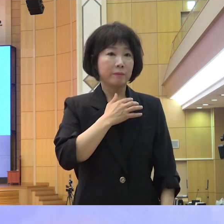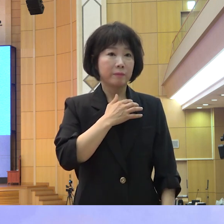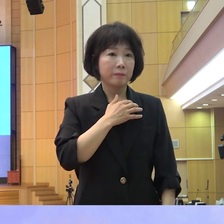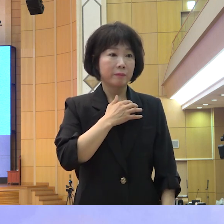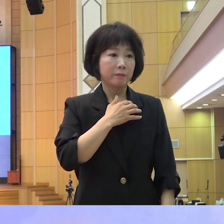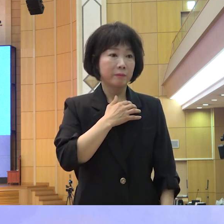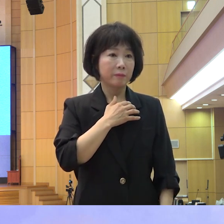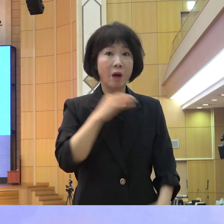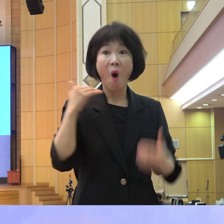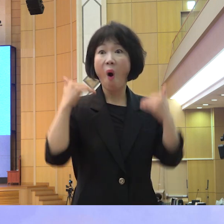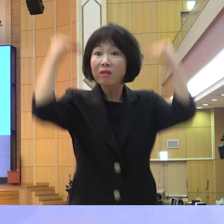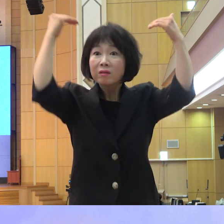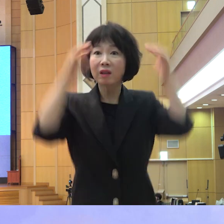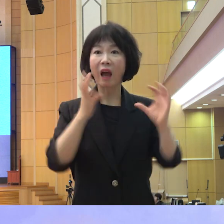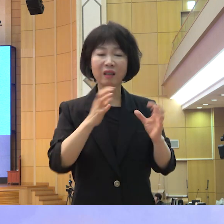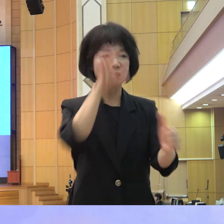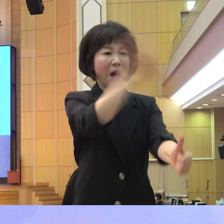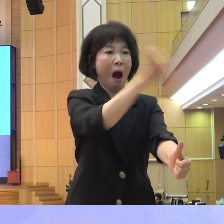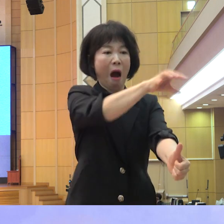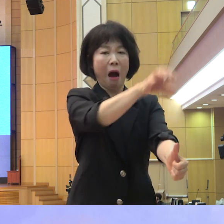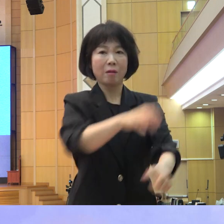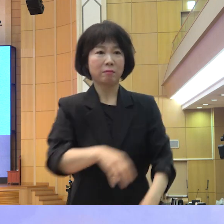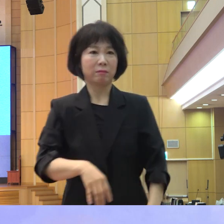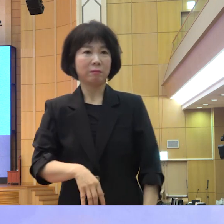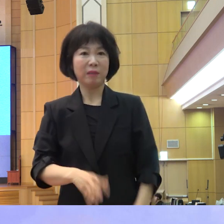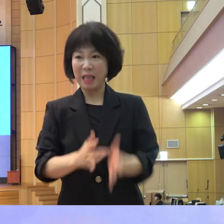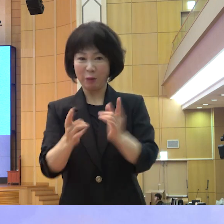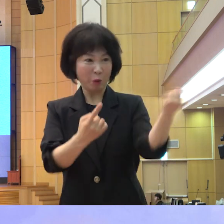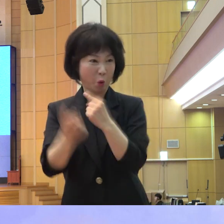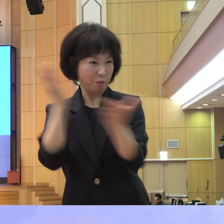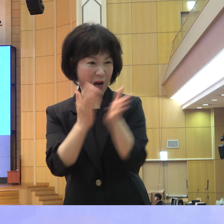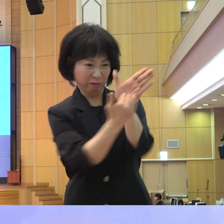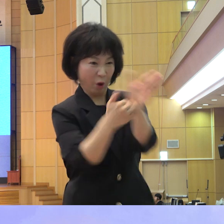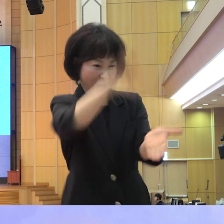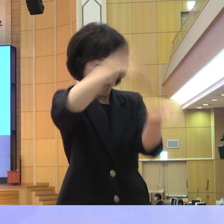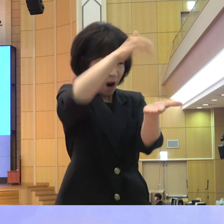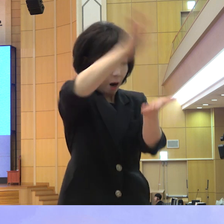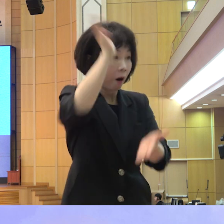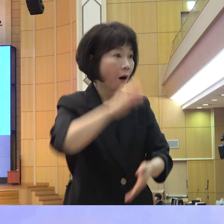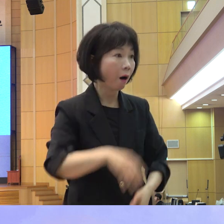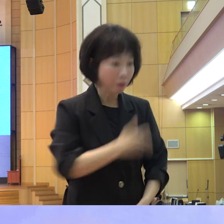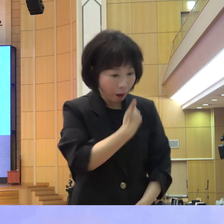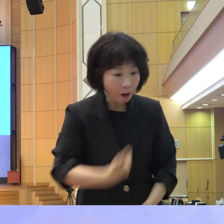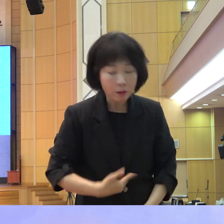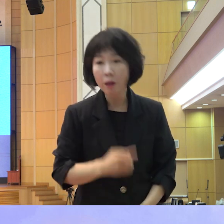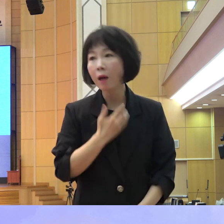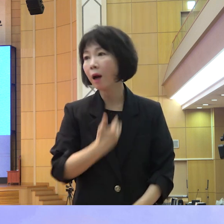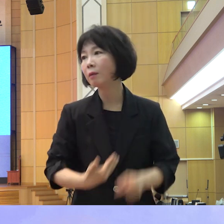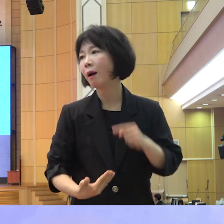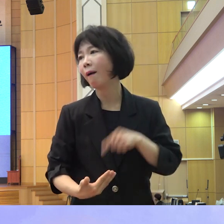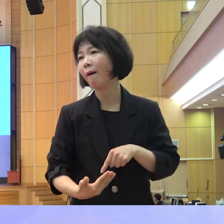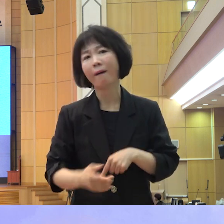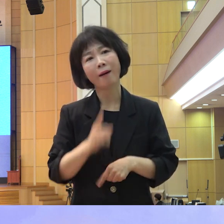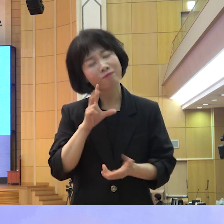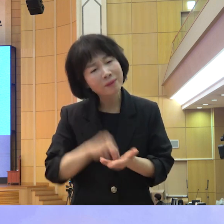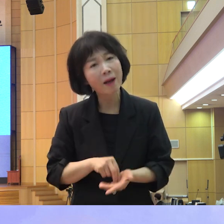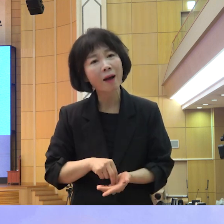이렇게 어른들이, 그래서 예수님이 뭐라고 그러세요? 이 아이들